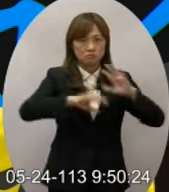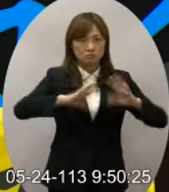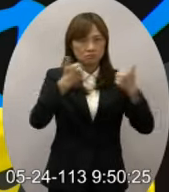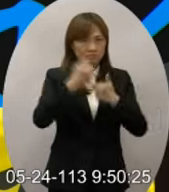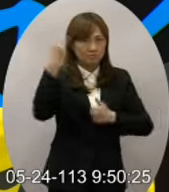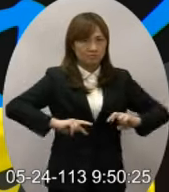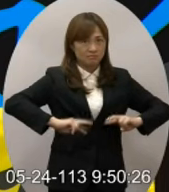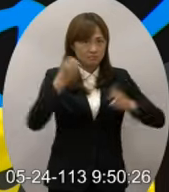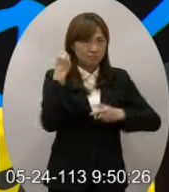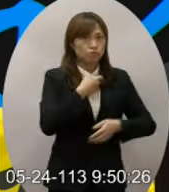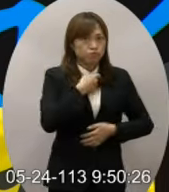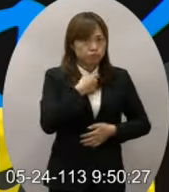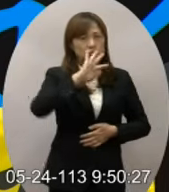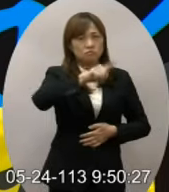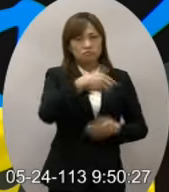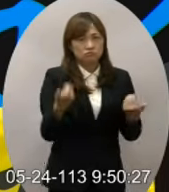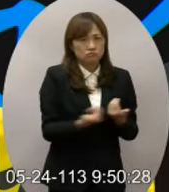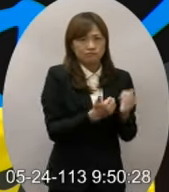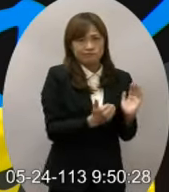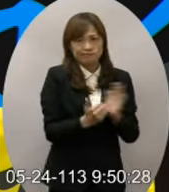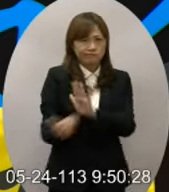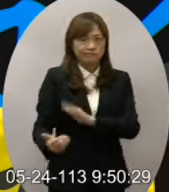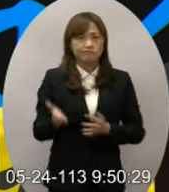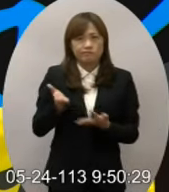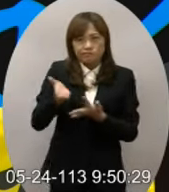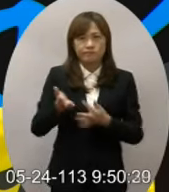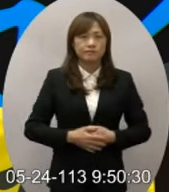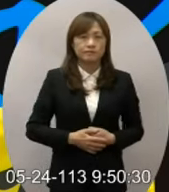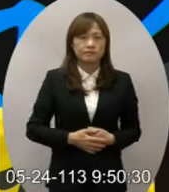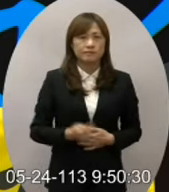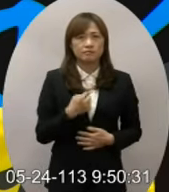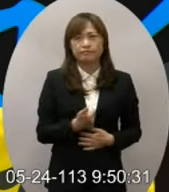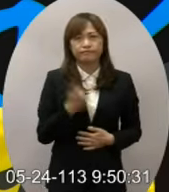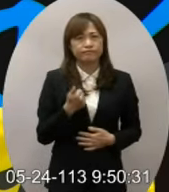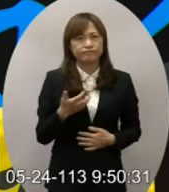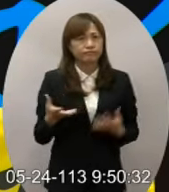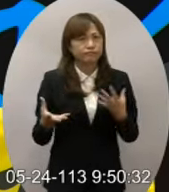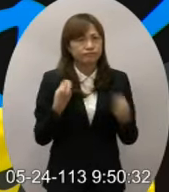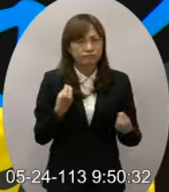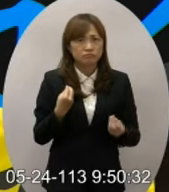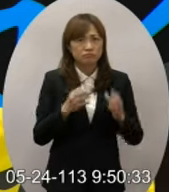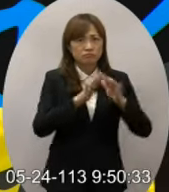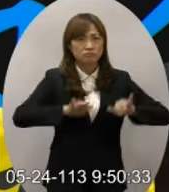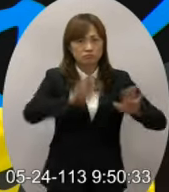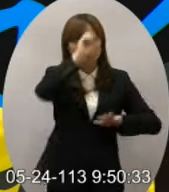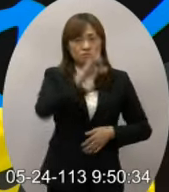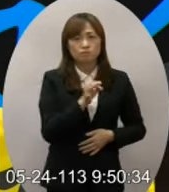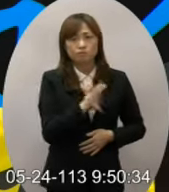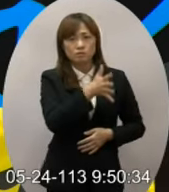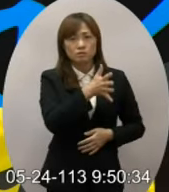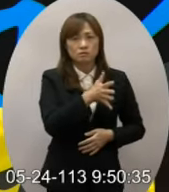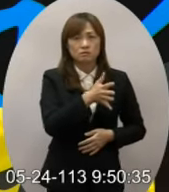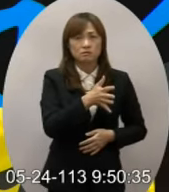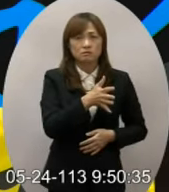革，结果阻挡重重。所以我真的不了解民进党为什么有